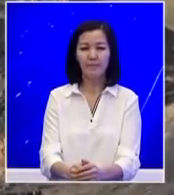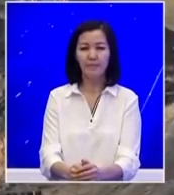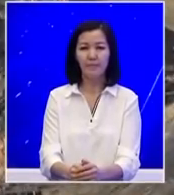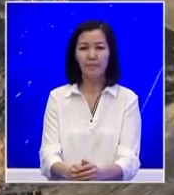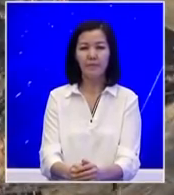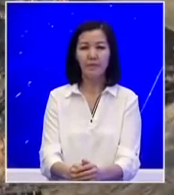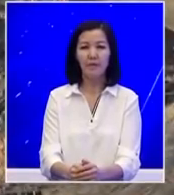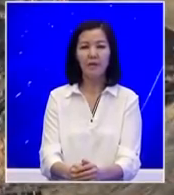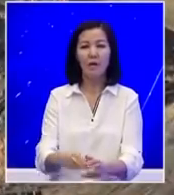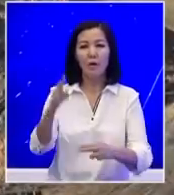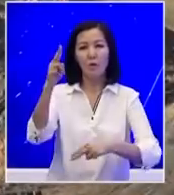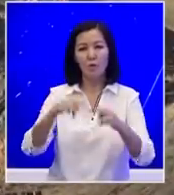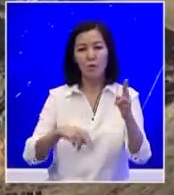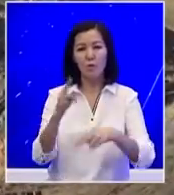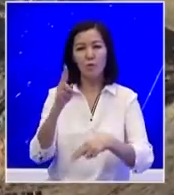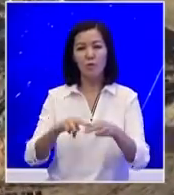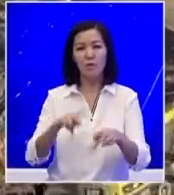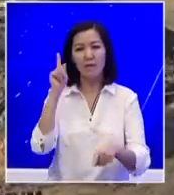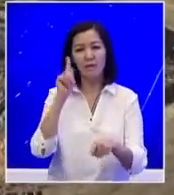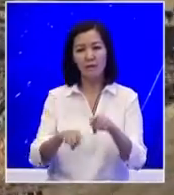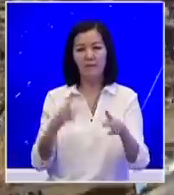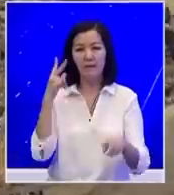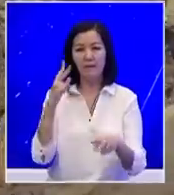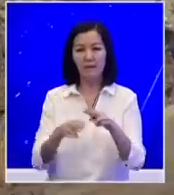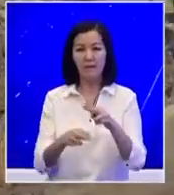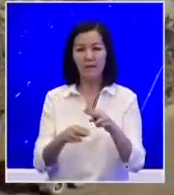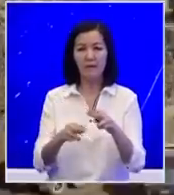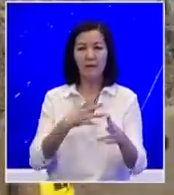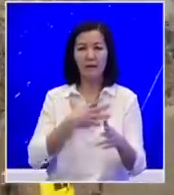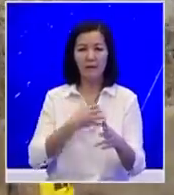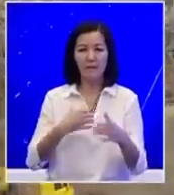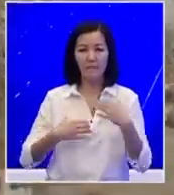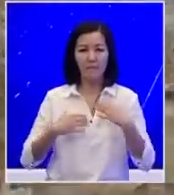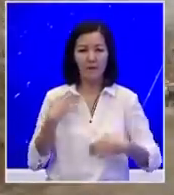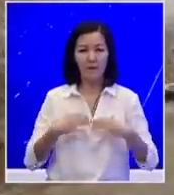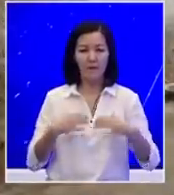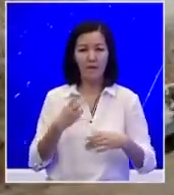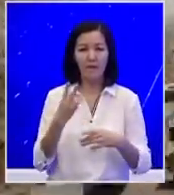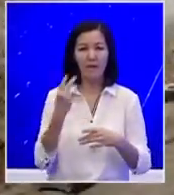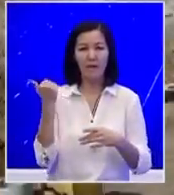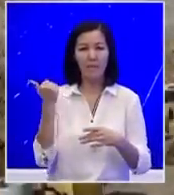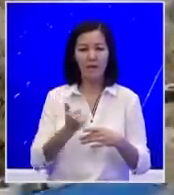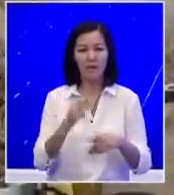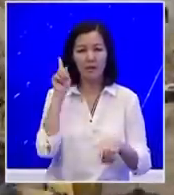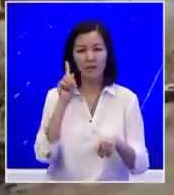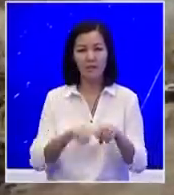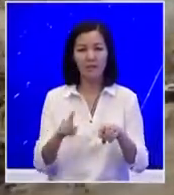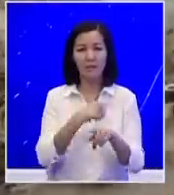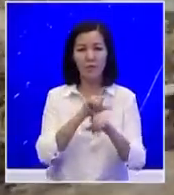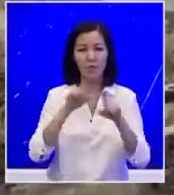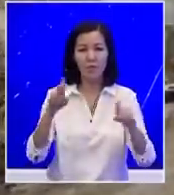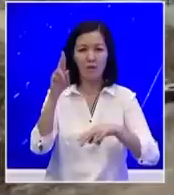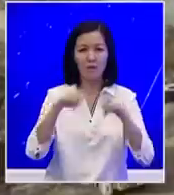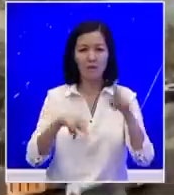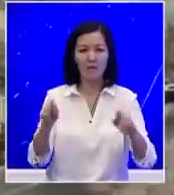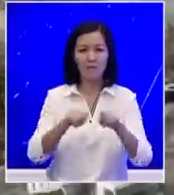Құрыш біле құрылысшылар жарады. Елбасына күн туған шақта аянып қалмады. Небәрі карантин жарияланған екі апта ішінде аурухана